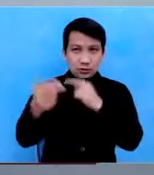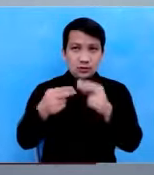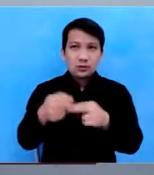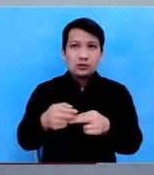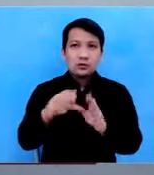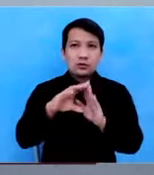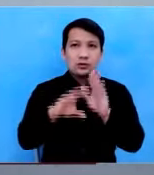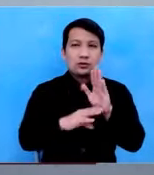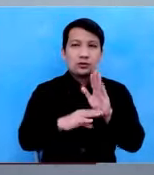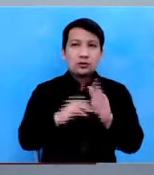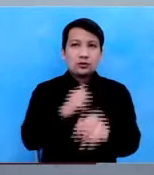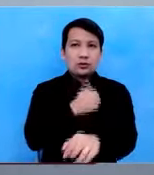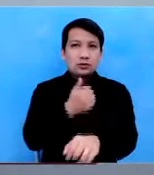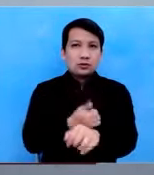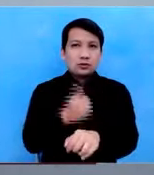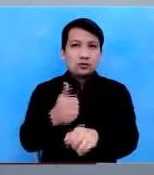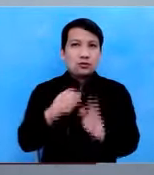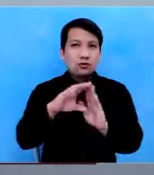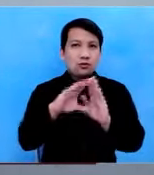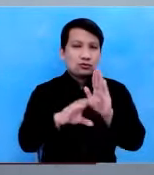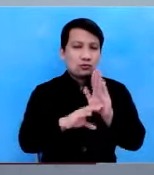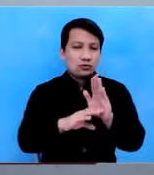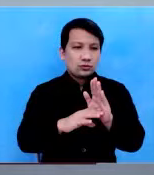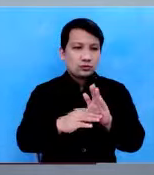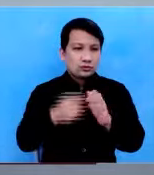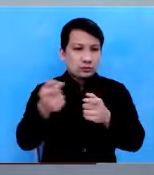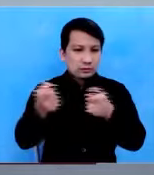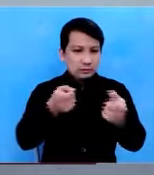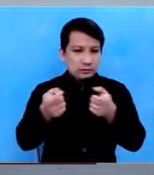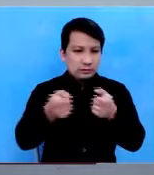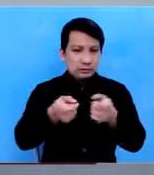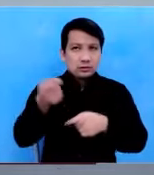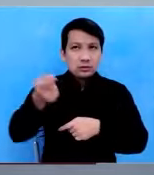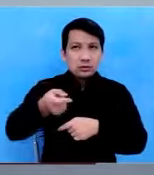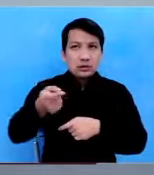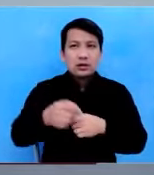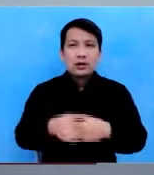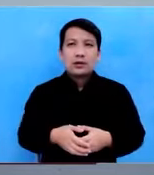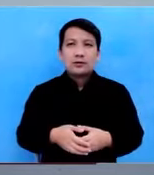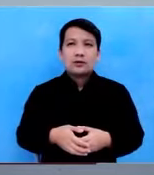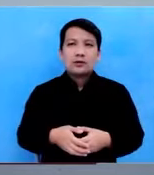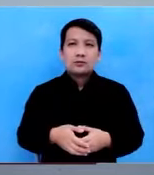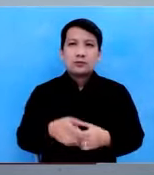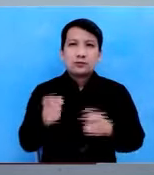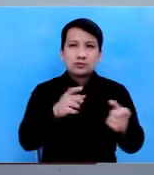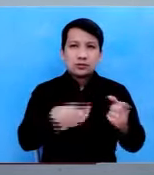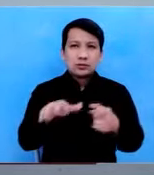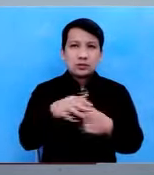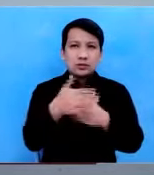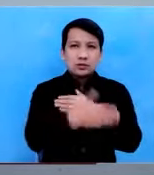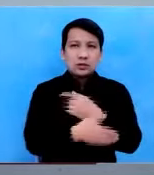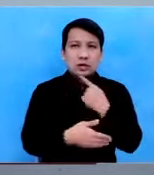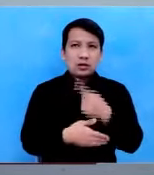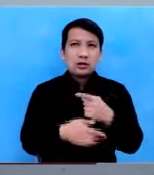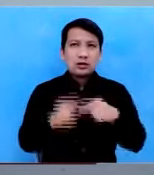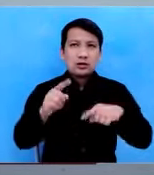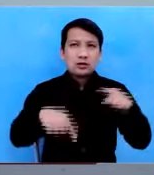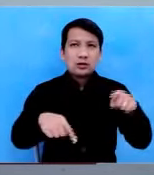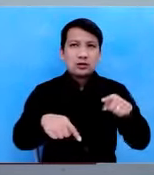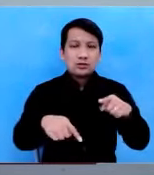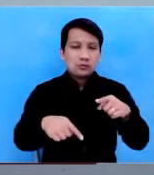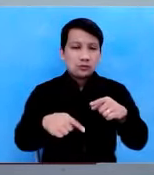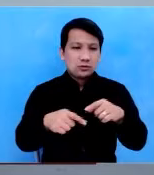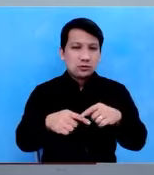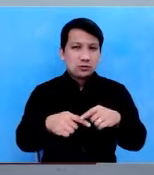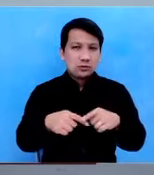constitutional authoritarianism or constitutional dictatorship. Sa ibang bansa kasi, magkukudeta ang mga general